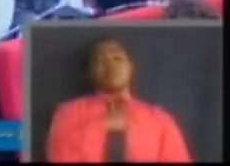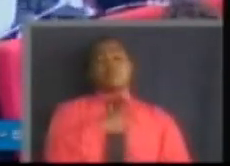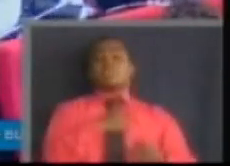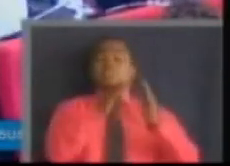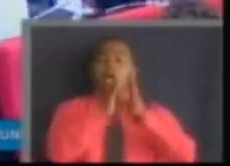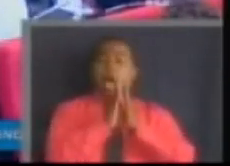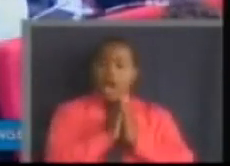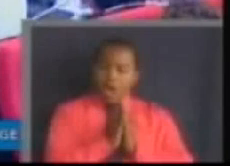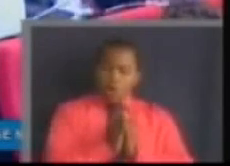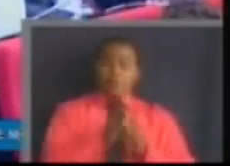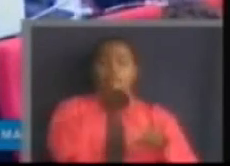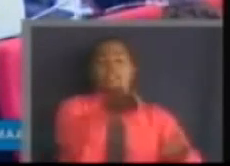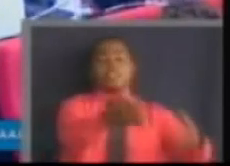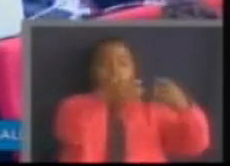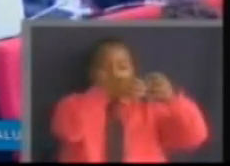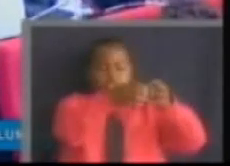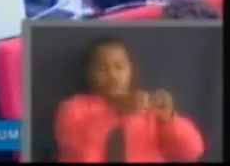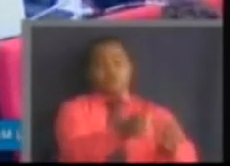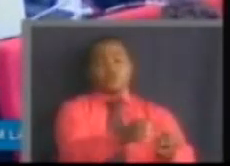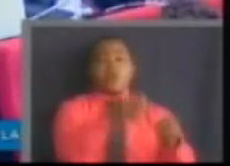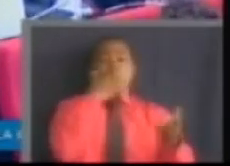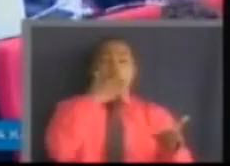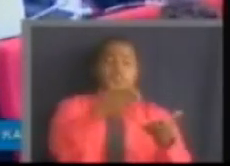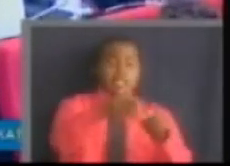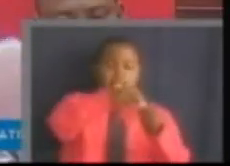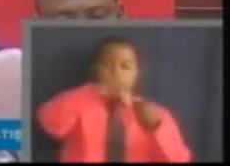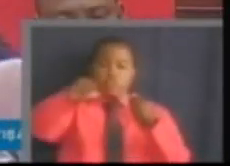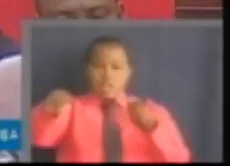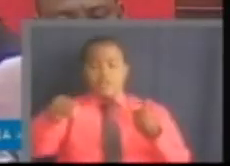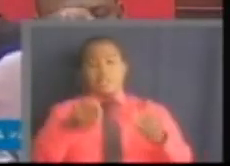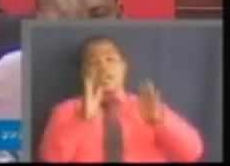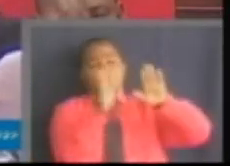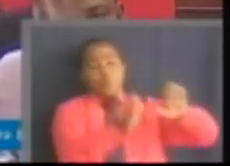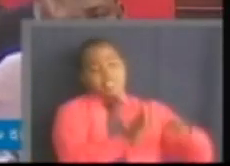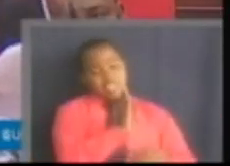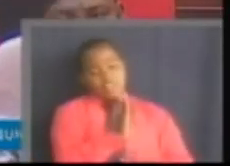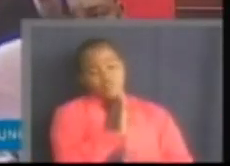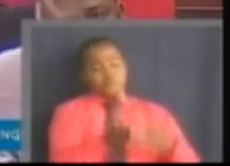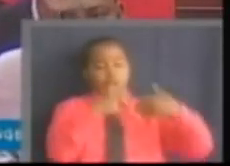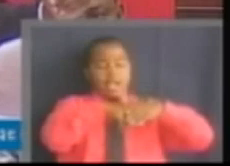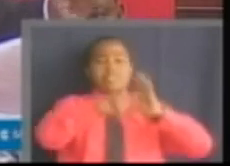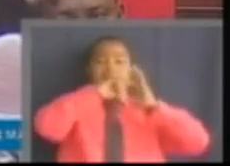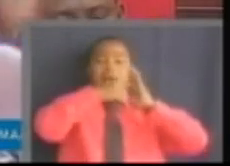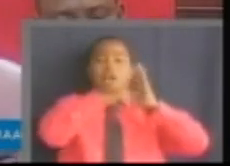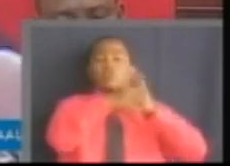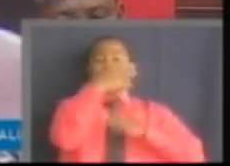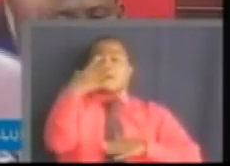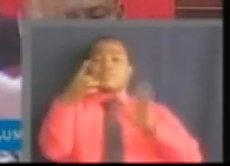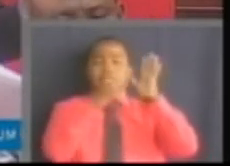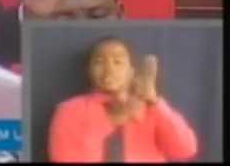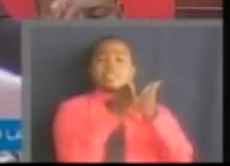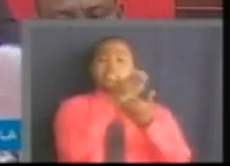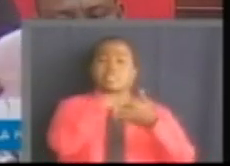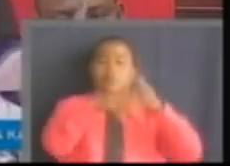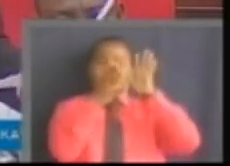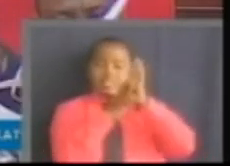ninaomba kabisa kifungu hiki kiondolewe na tuache kama kilivyo kwenye kanuni ile ya 56 fasili ya 9 kibaki kama